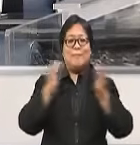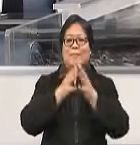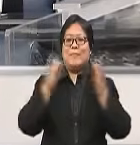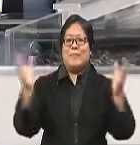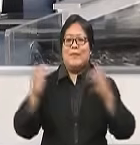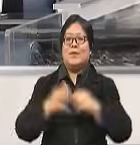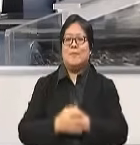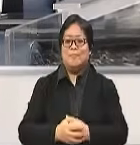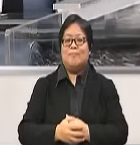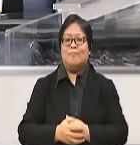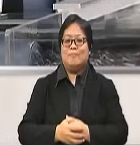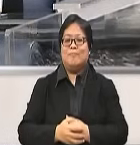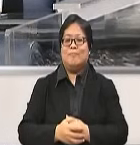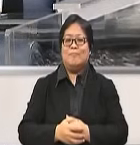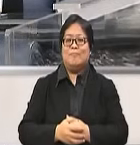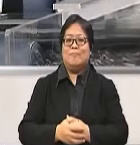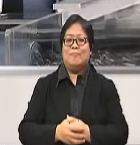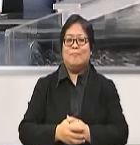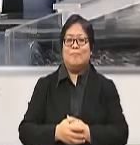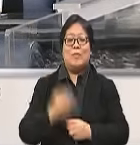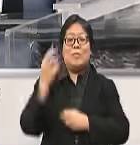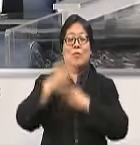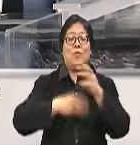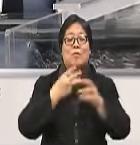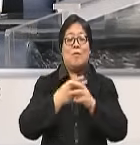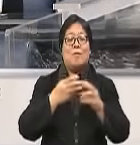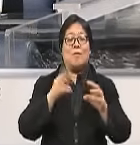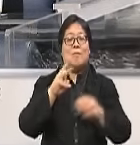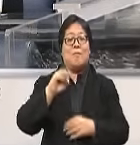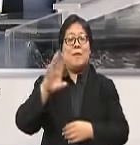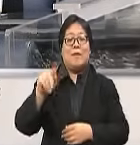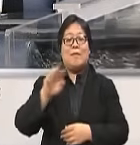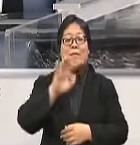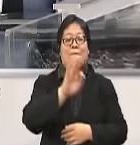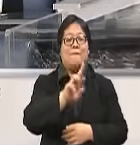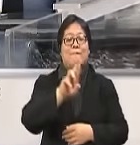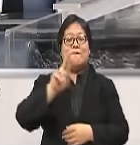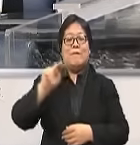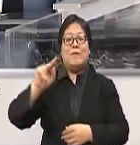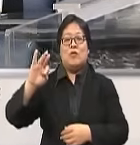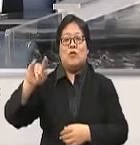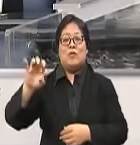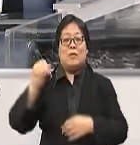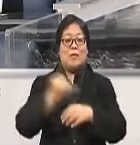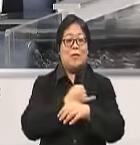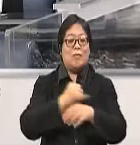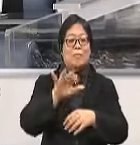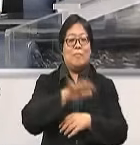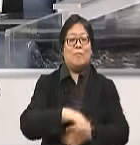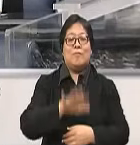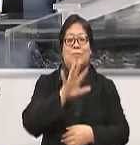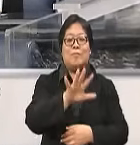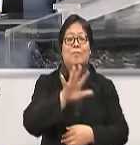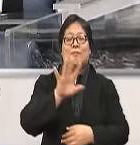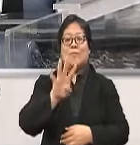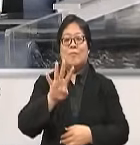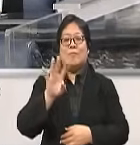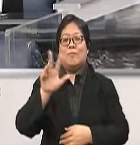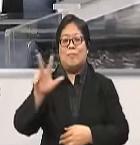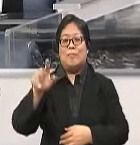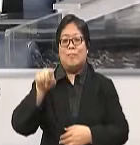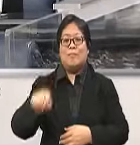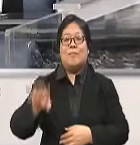besar bahwa dalam awal market revolusi industri ini dia punya nilai d adalah sebanyak 540 Hai